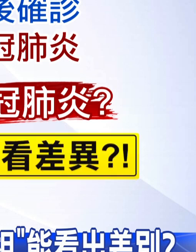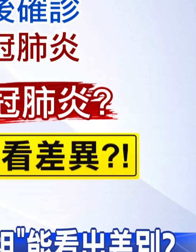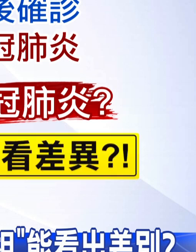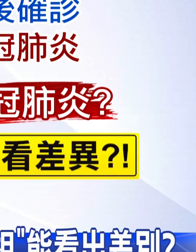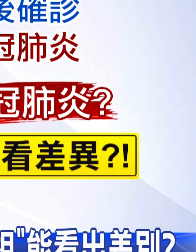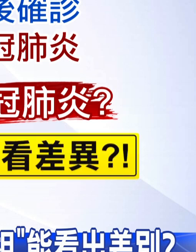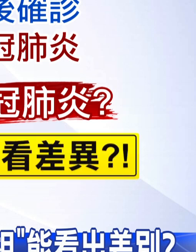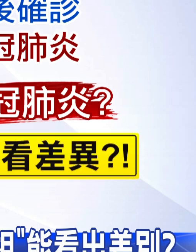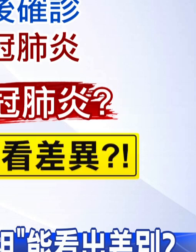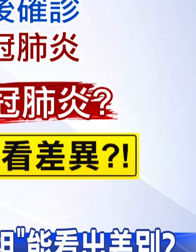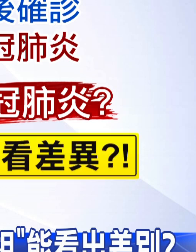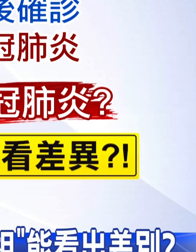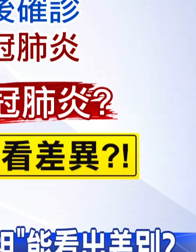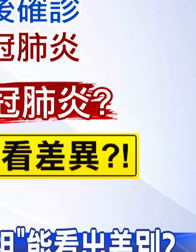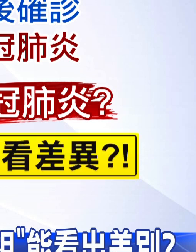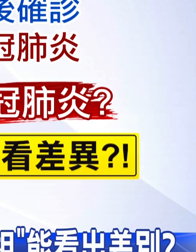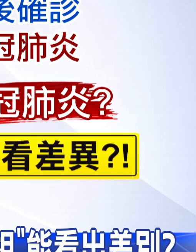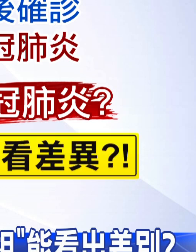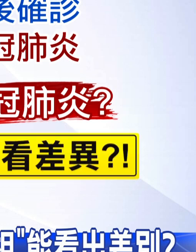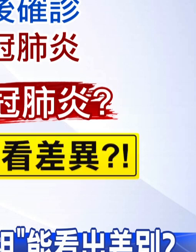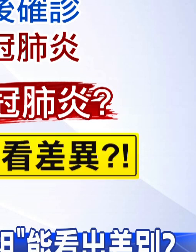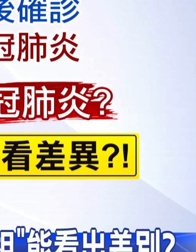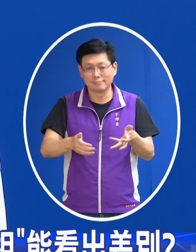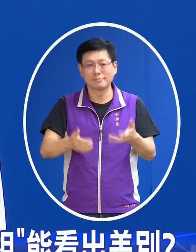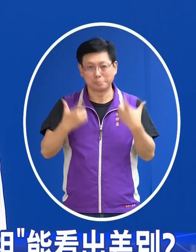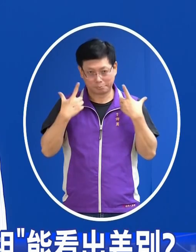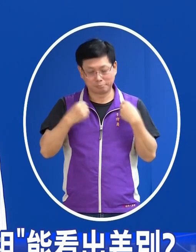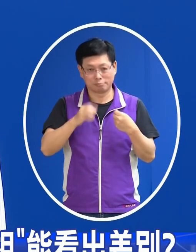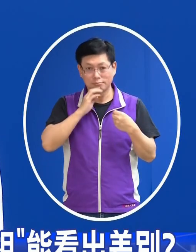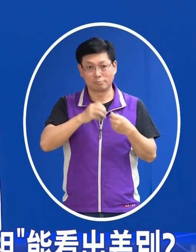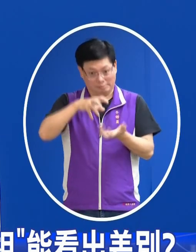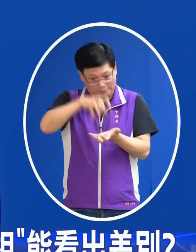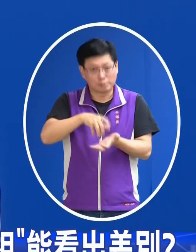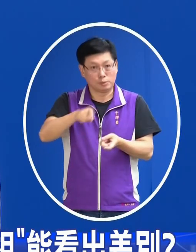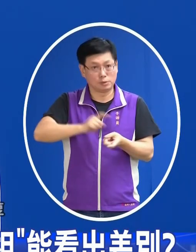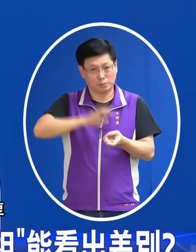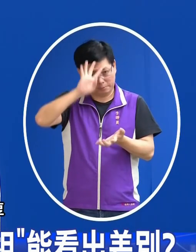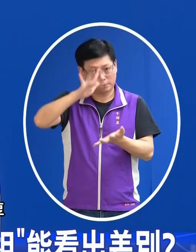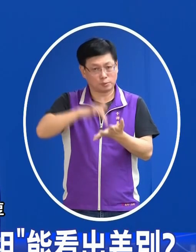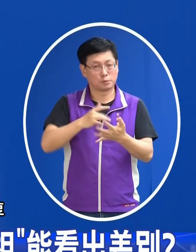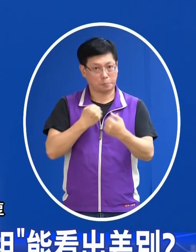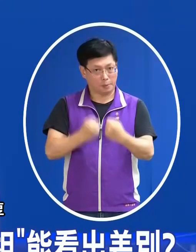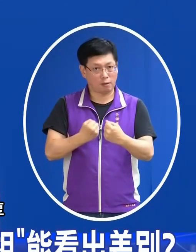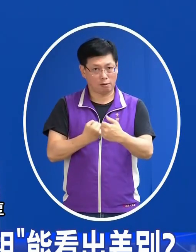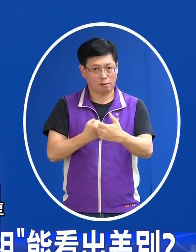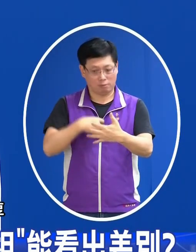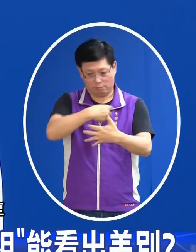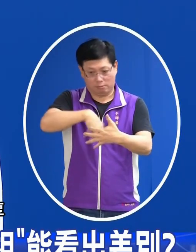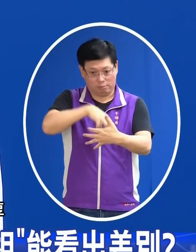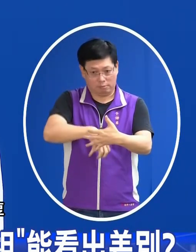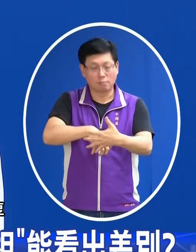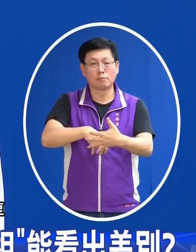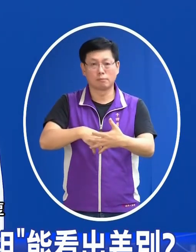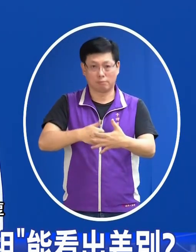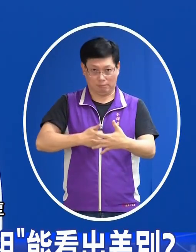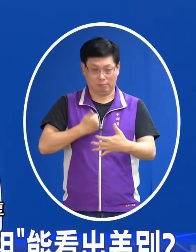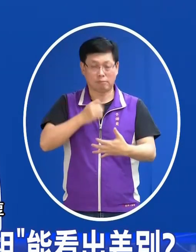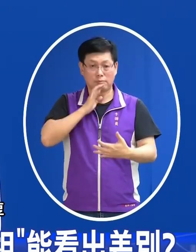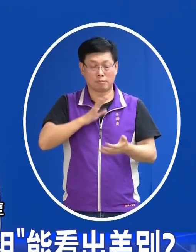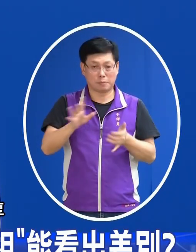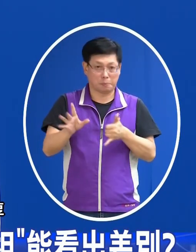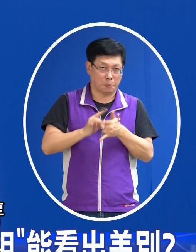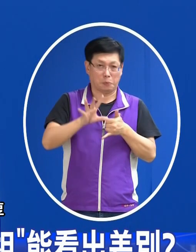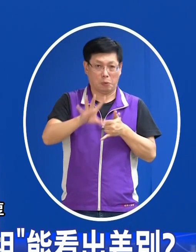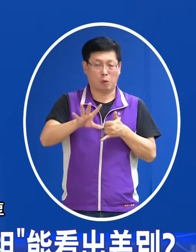能用舌象明显看出差别，真的是这样吗？ 证实有这个病毒在体内，那才真的是证实